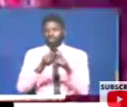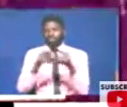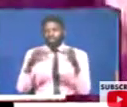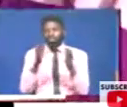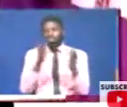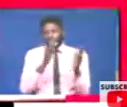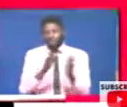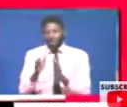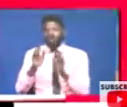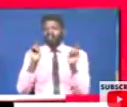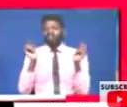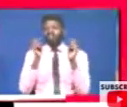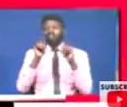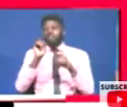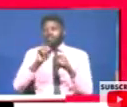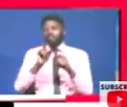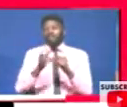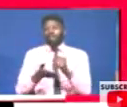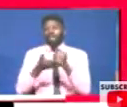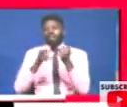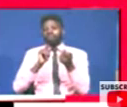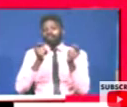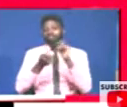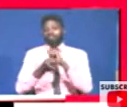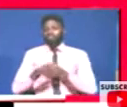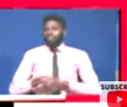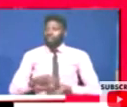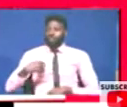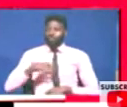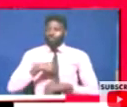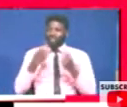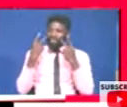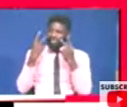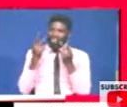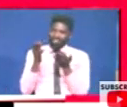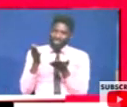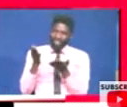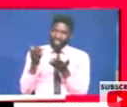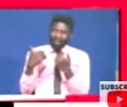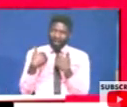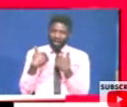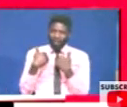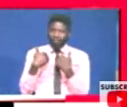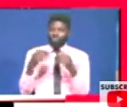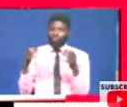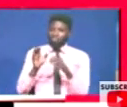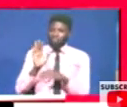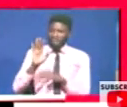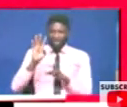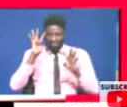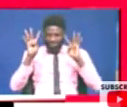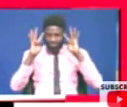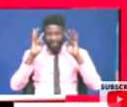tamasha hiyo sura mpya. We have also seen an industry that is bubbling with life. This is a testament to the robust creativity